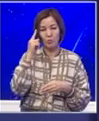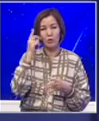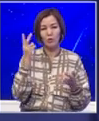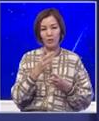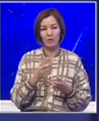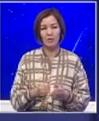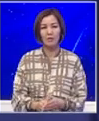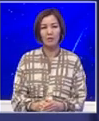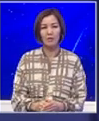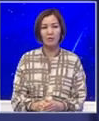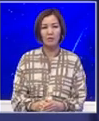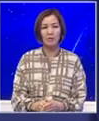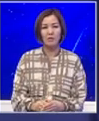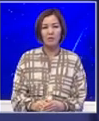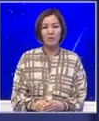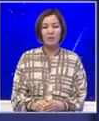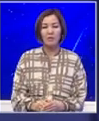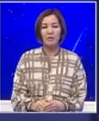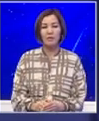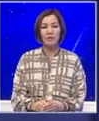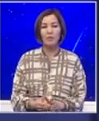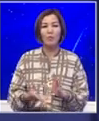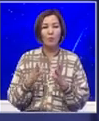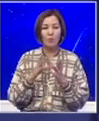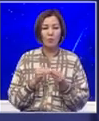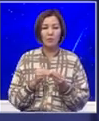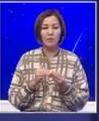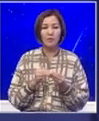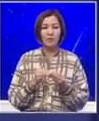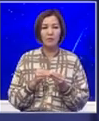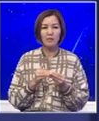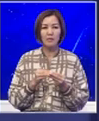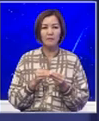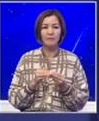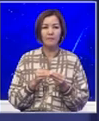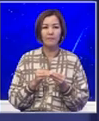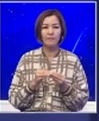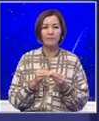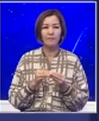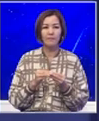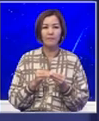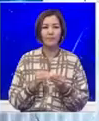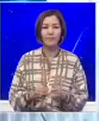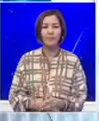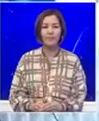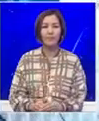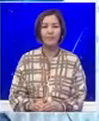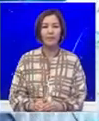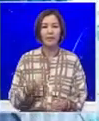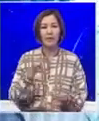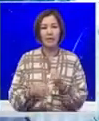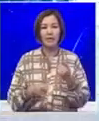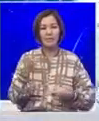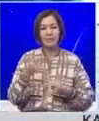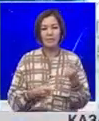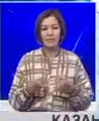тастау керек, қылмыс жасаудың, қылмыстың түбі жаза деген тәмсілді ойына тоқу керек. Осы басты мақсаты. Әр телеарнаның